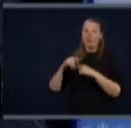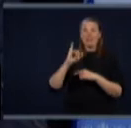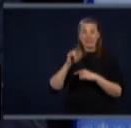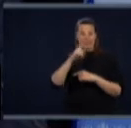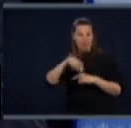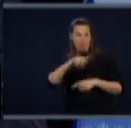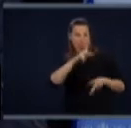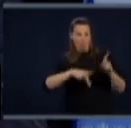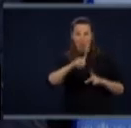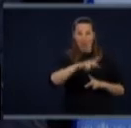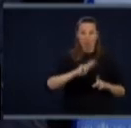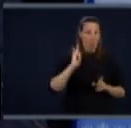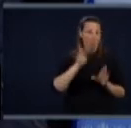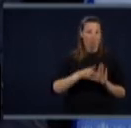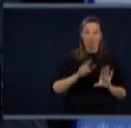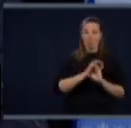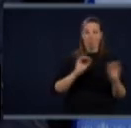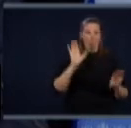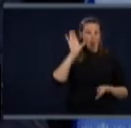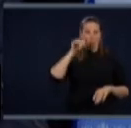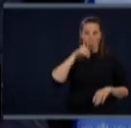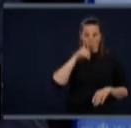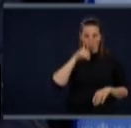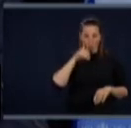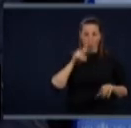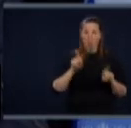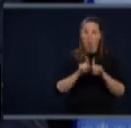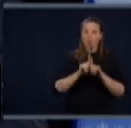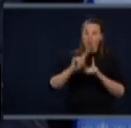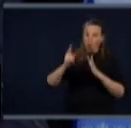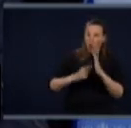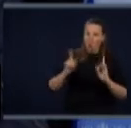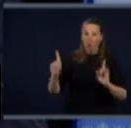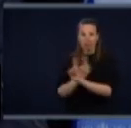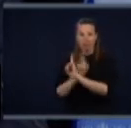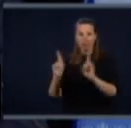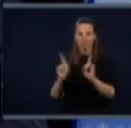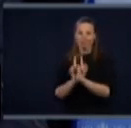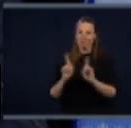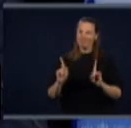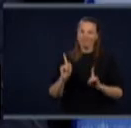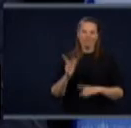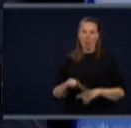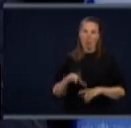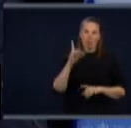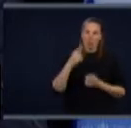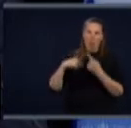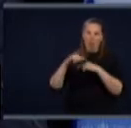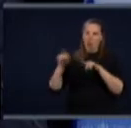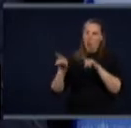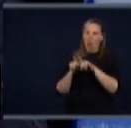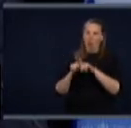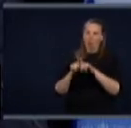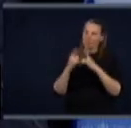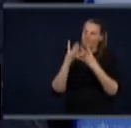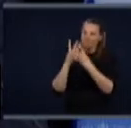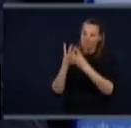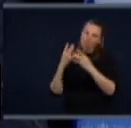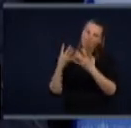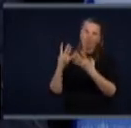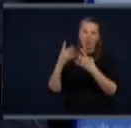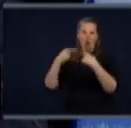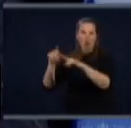ne participe pas au maintien de cette distanciation en arrière, nous allons tous y perdre, puis on va être obligé de reconfiner